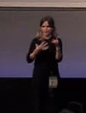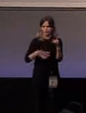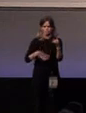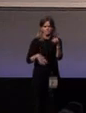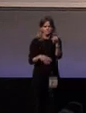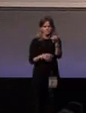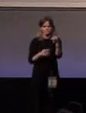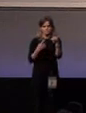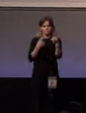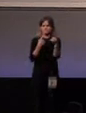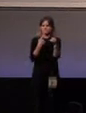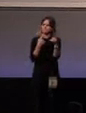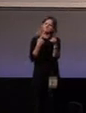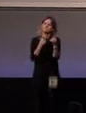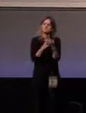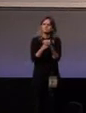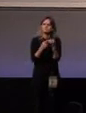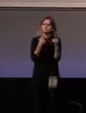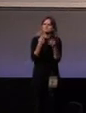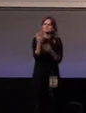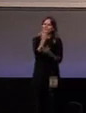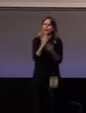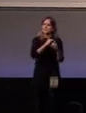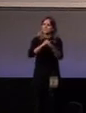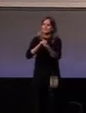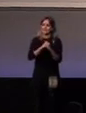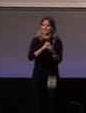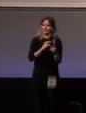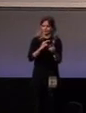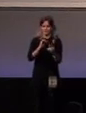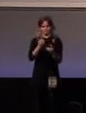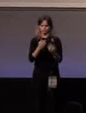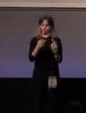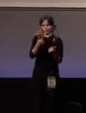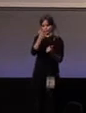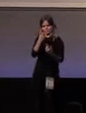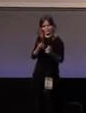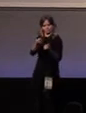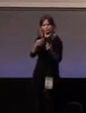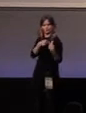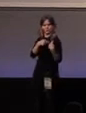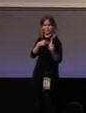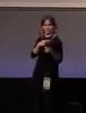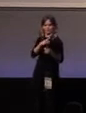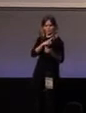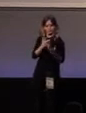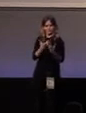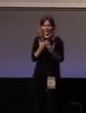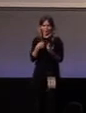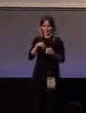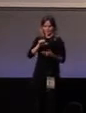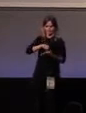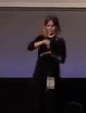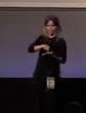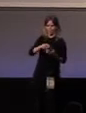erin en zijn dochter live action en die jazz wonder if i could zulke big data en moeder is in